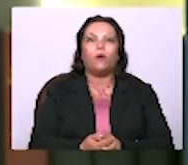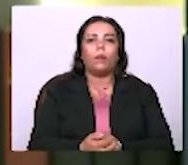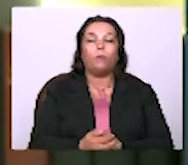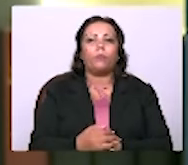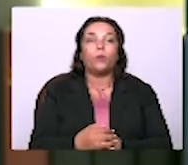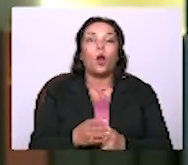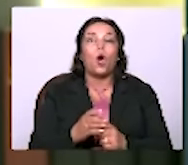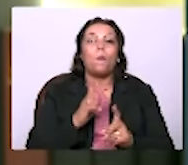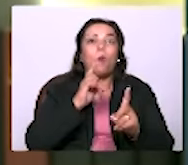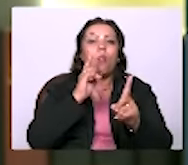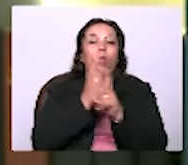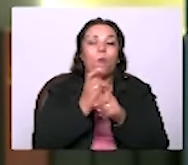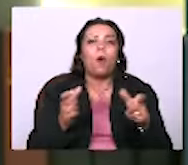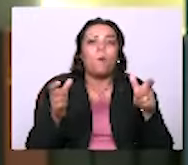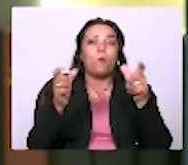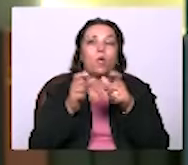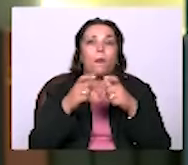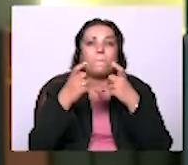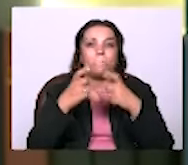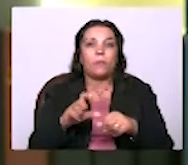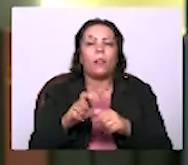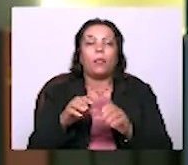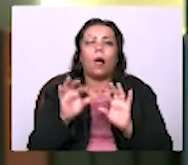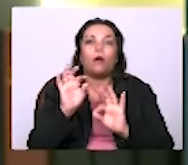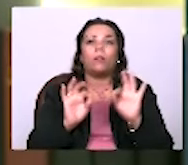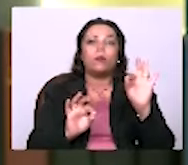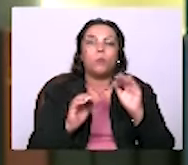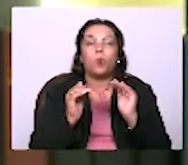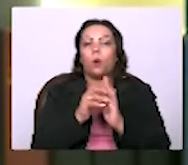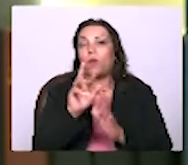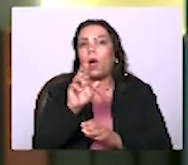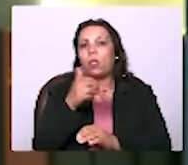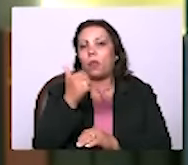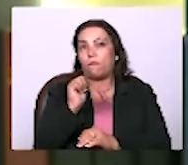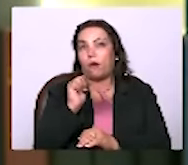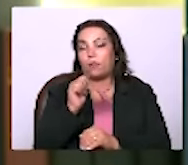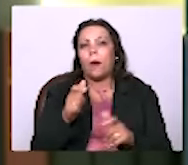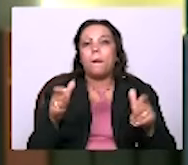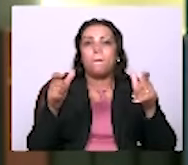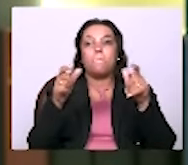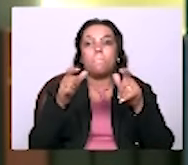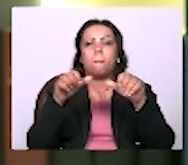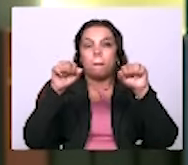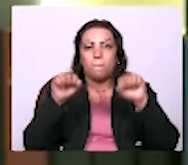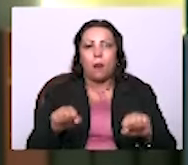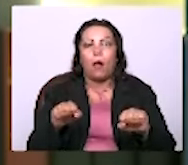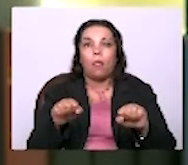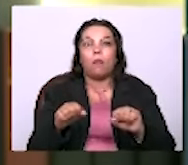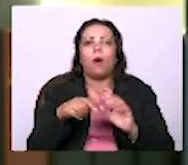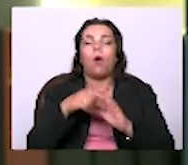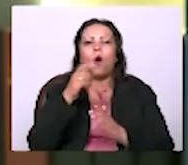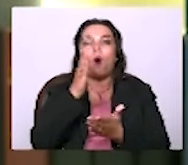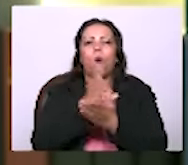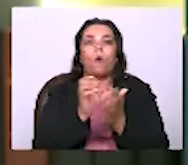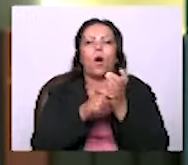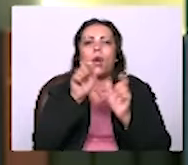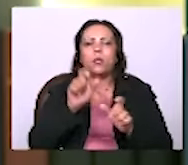ملتقى المجتمع المدني نظمه يوم الاحد الماضي المجلس القومي لحقوق